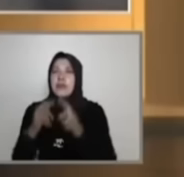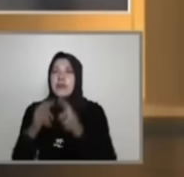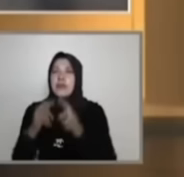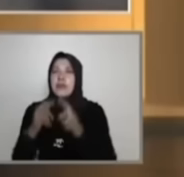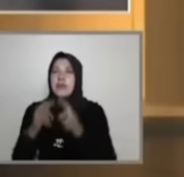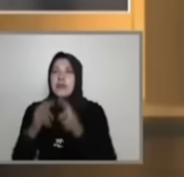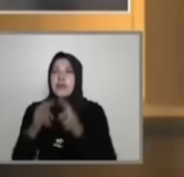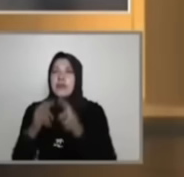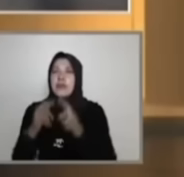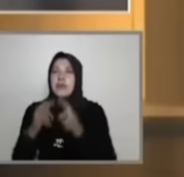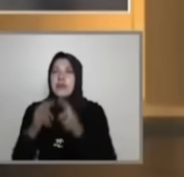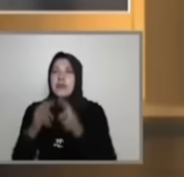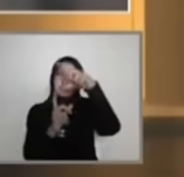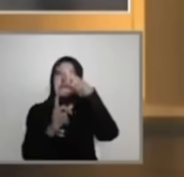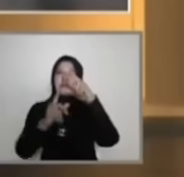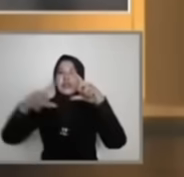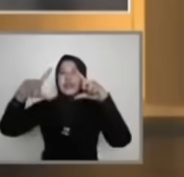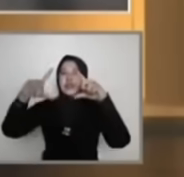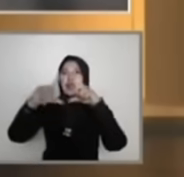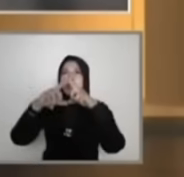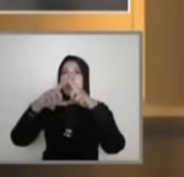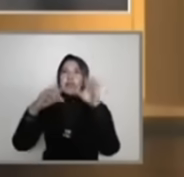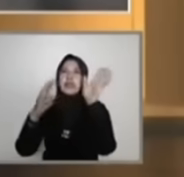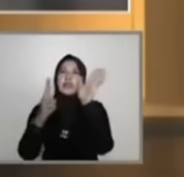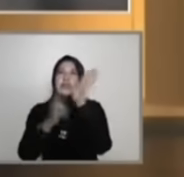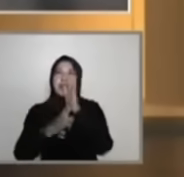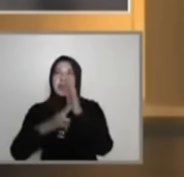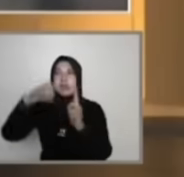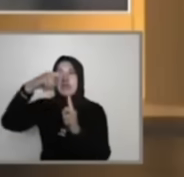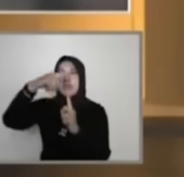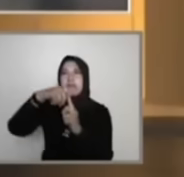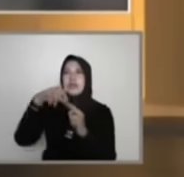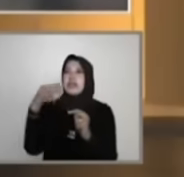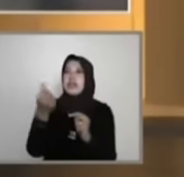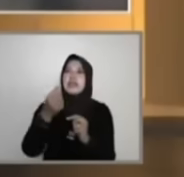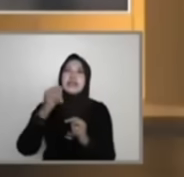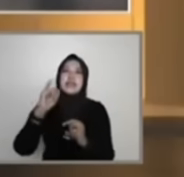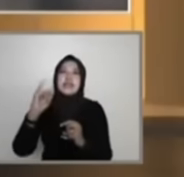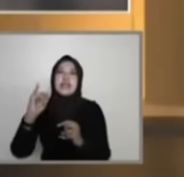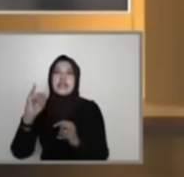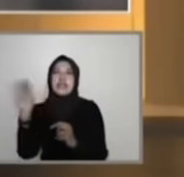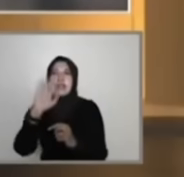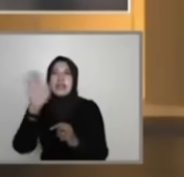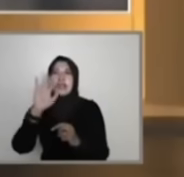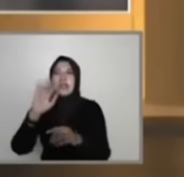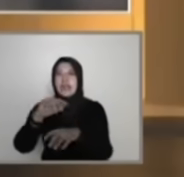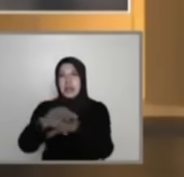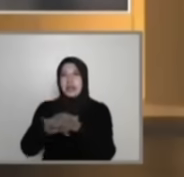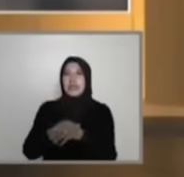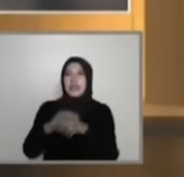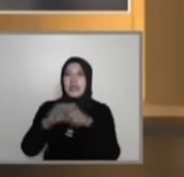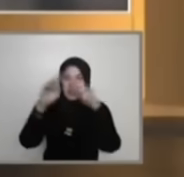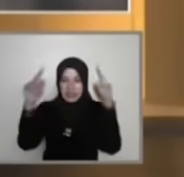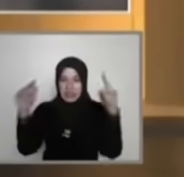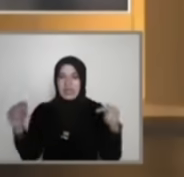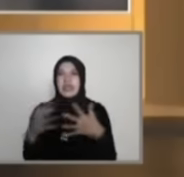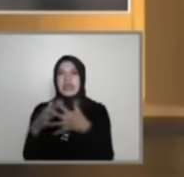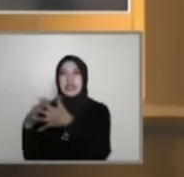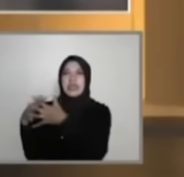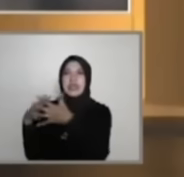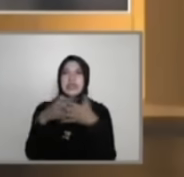kartu santri. Ini yang akan kami berikan kepada mereka yang tidak bisa ngaji, supaya